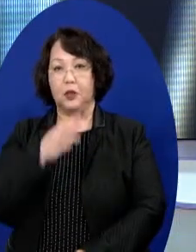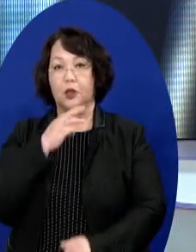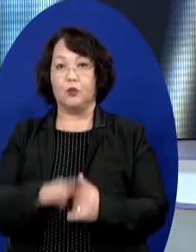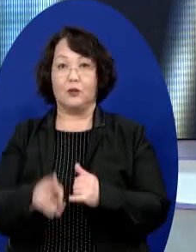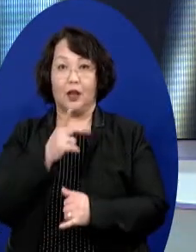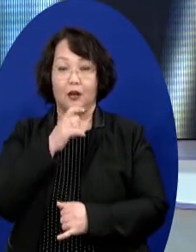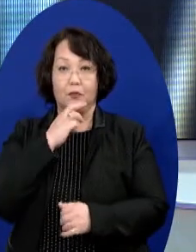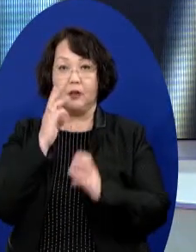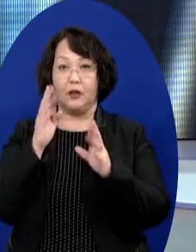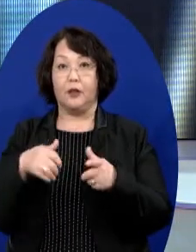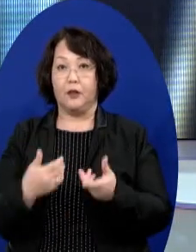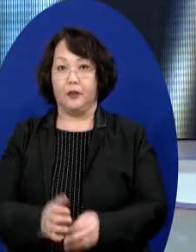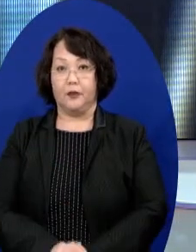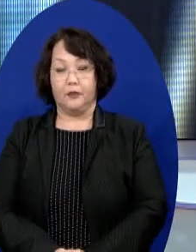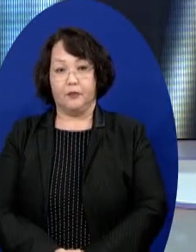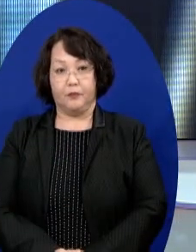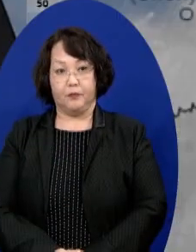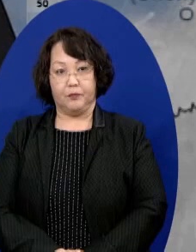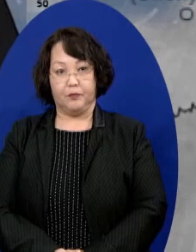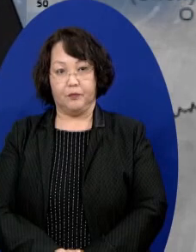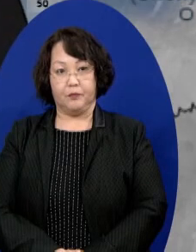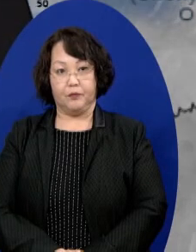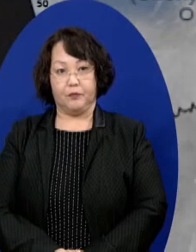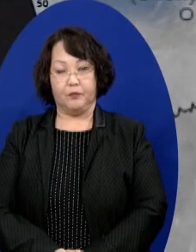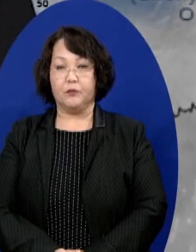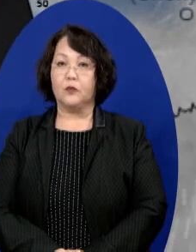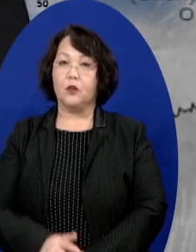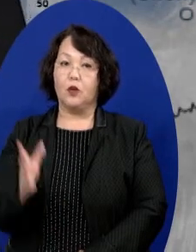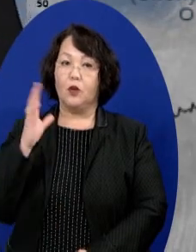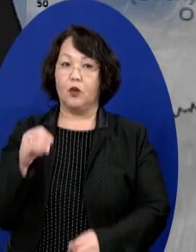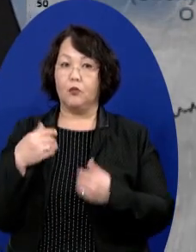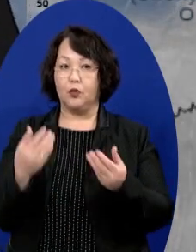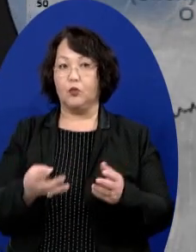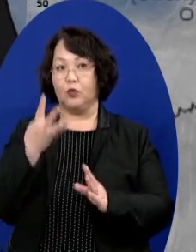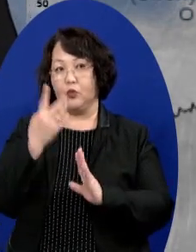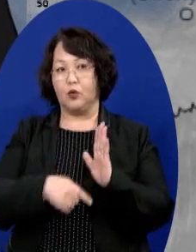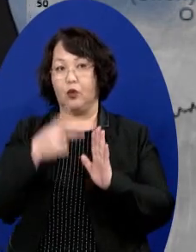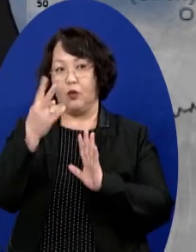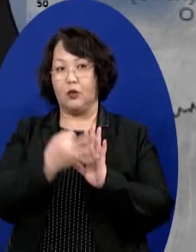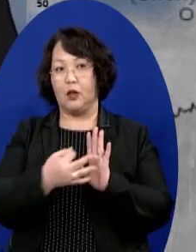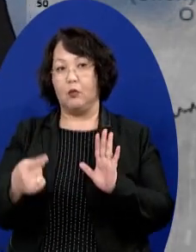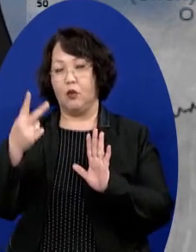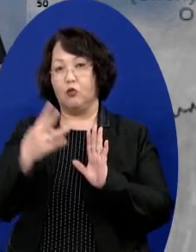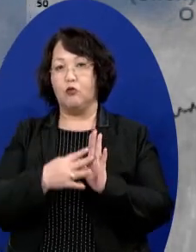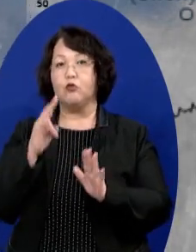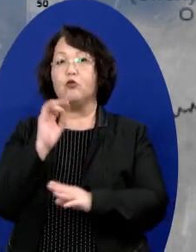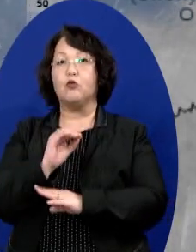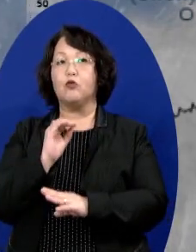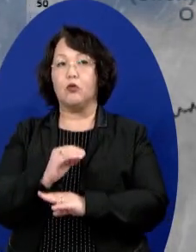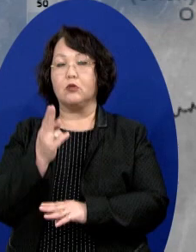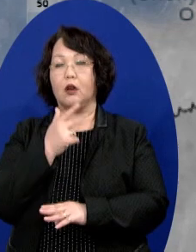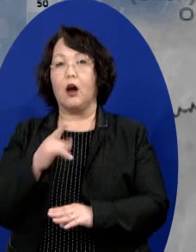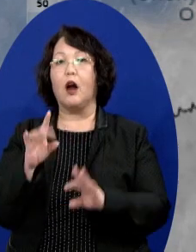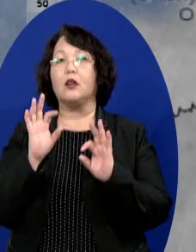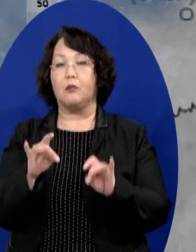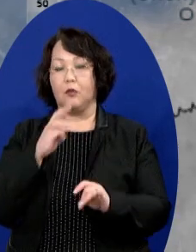хүргэлээ. Одоо харин мэдээний төгсгөлд цагаараа мэдээллийг отгон баяр хүргэнэ. Ариминд 4-р сарын 28-наас 29-ны өдрийн цагаар мэдээллийг дэлгэрэнгүй